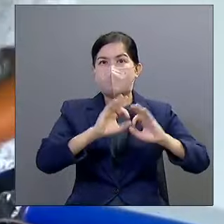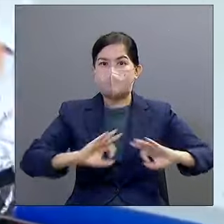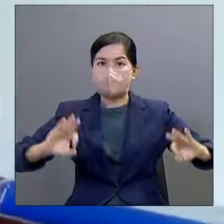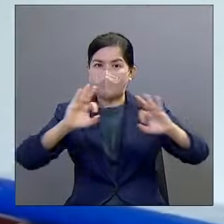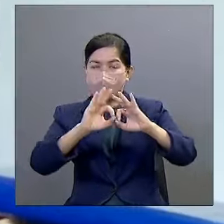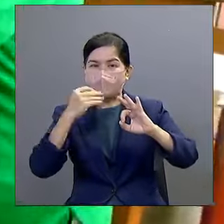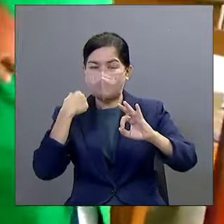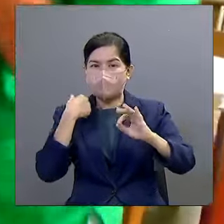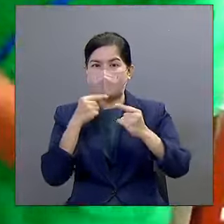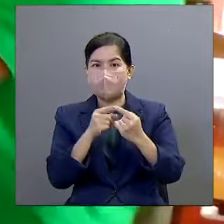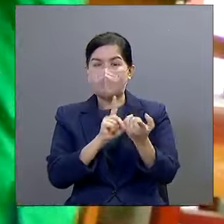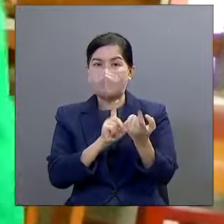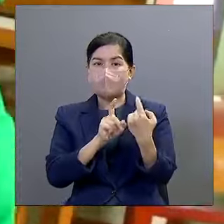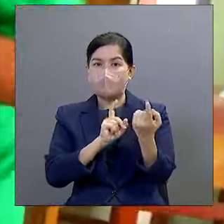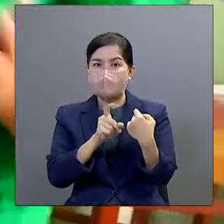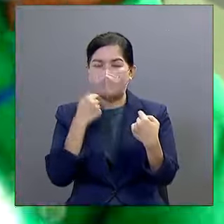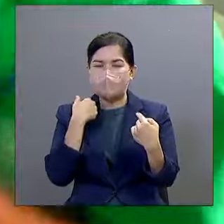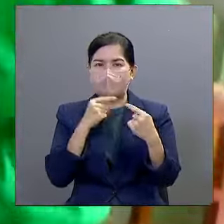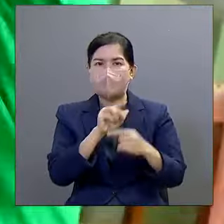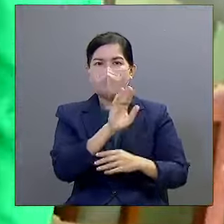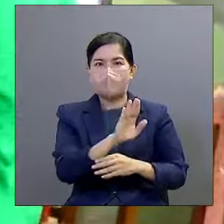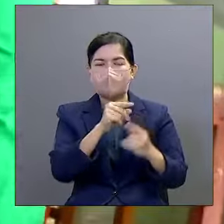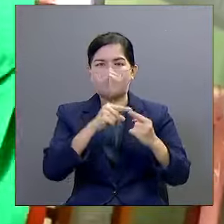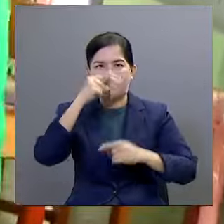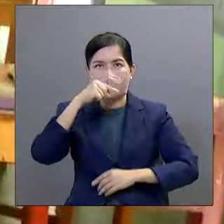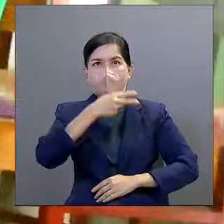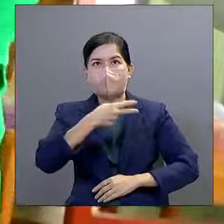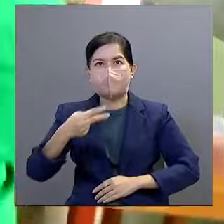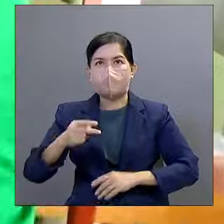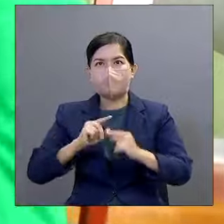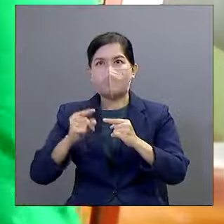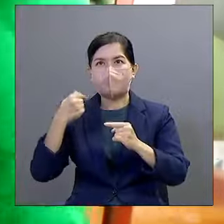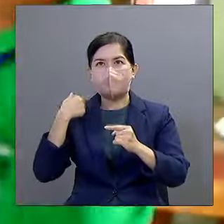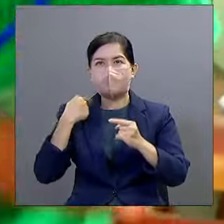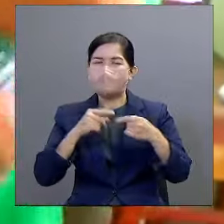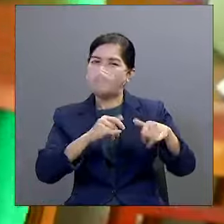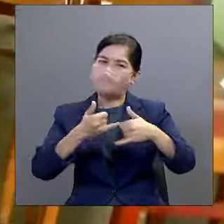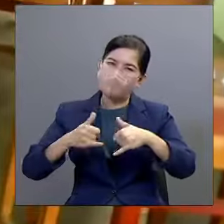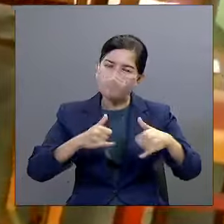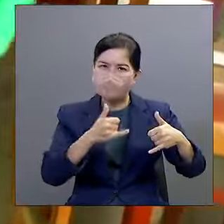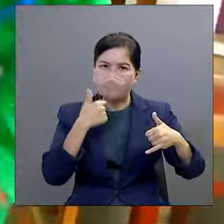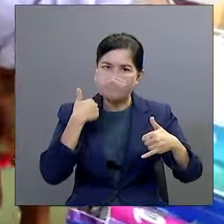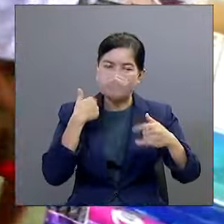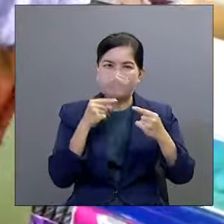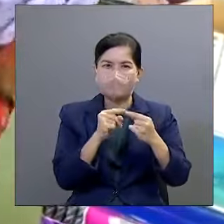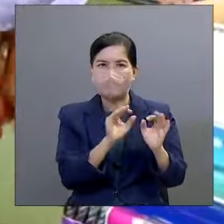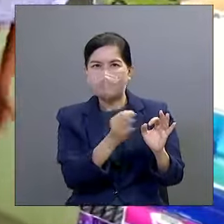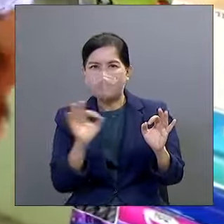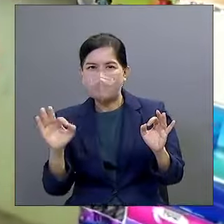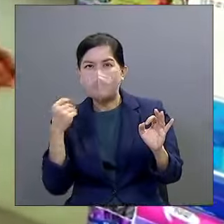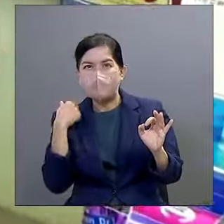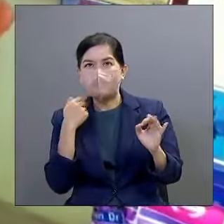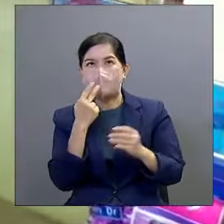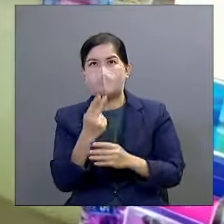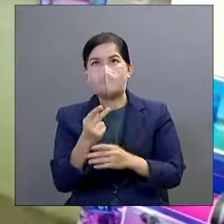ตอบคำถามในวิชาการภาษาไทยค่ะแต่เป็นลักษณะของการเล่นเกมทายคำผสมคำและแต่งประโยคการเต้นประกอบท่าทางนี่ได้สุข